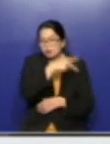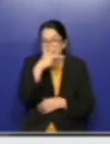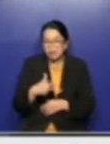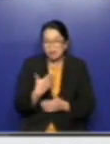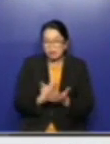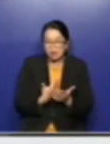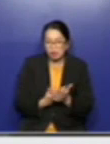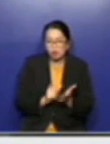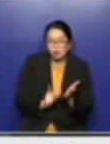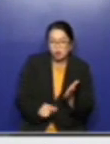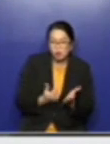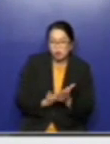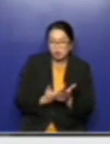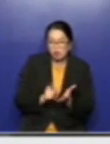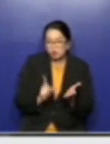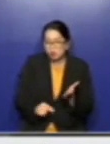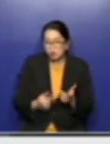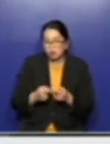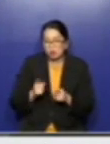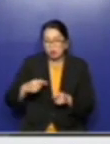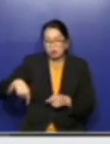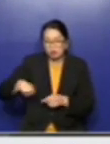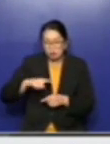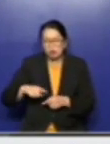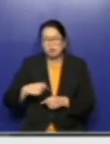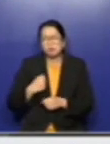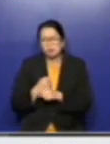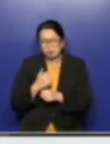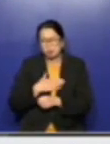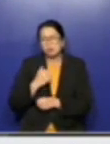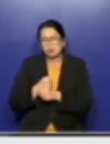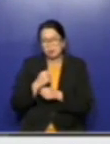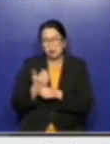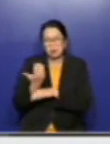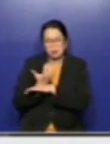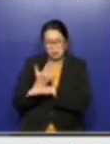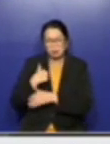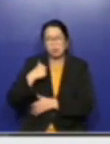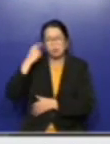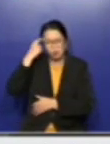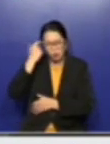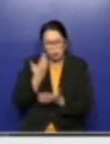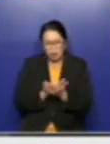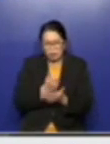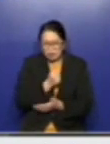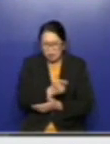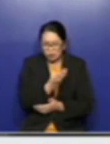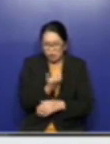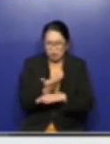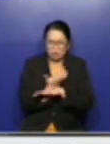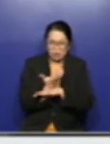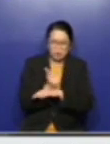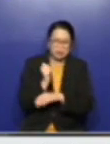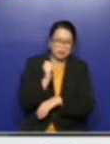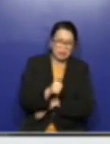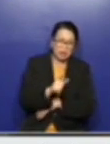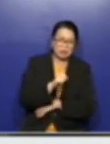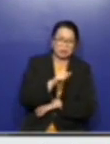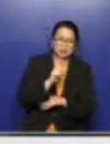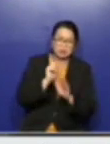ผลิตพี่น้องประชาชนอาจจะไม่ทราบแต่พวกผมที่ทำงานสื่อสารมวลชนทราบครับรายการครึ่งชั่วโมงจ้างกระแส